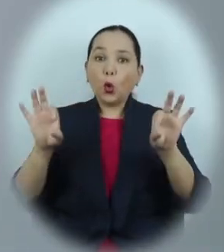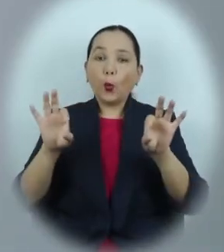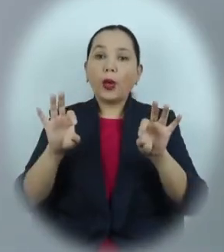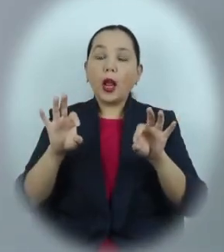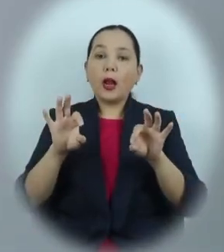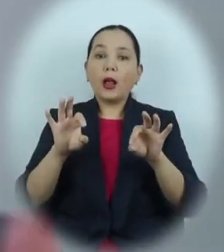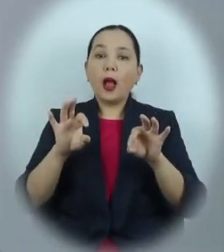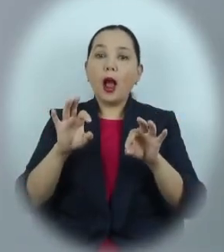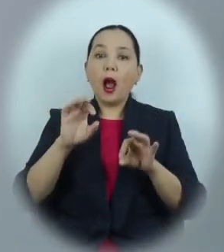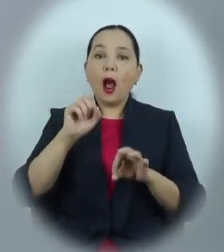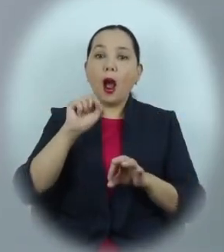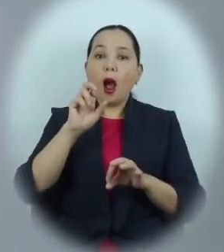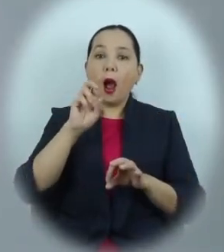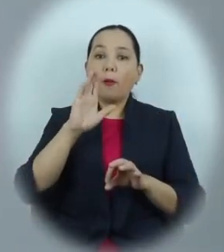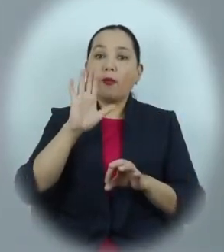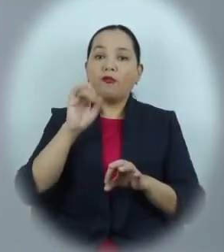atvod endi